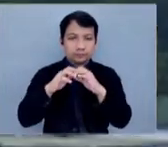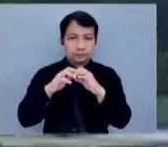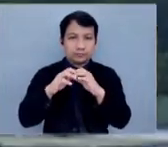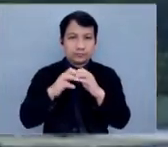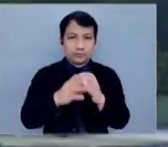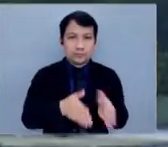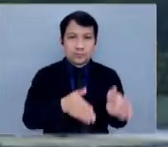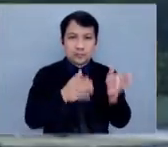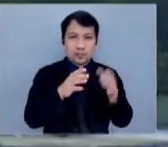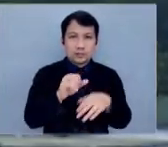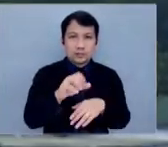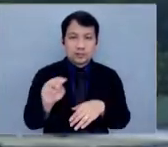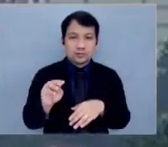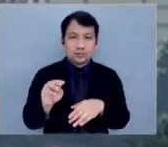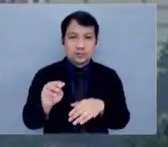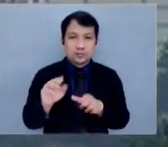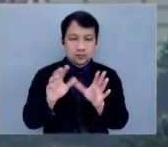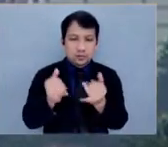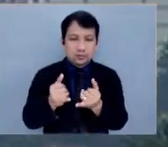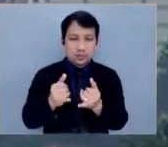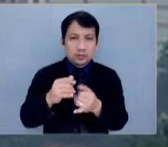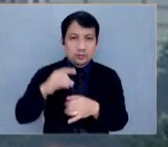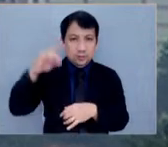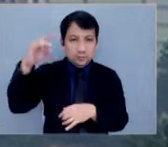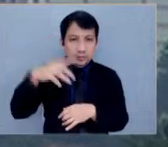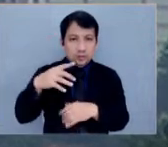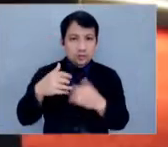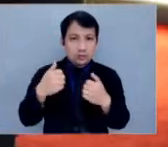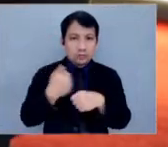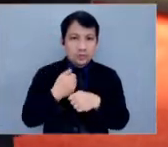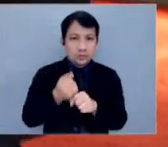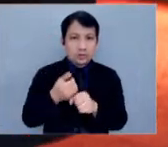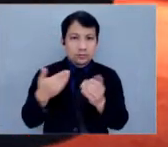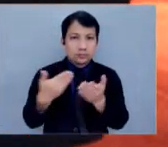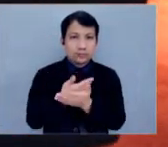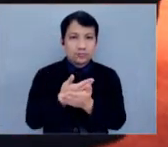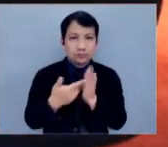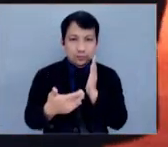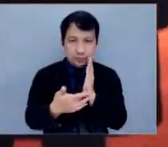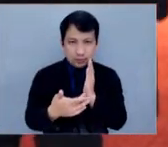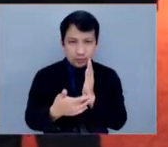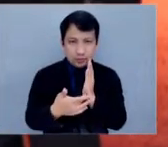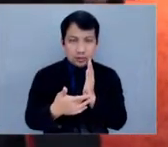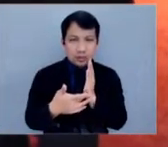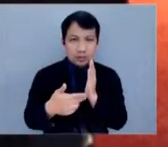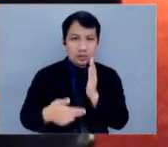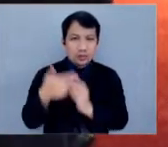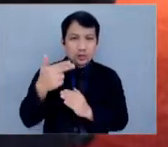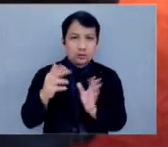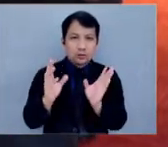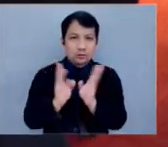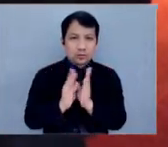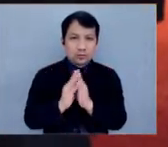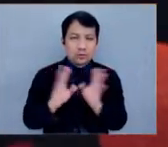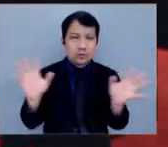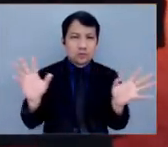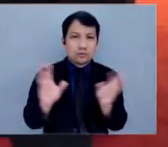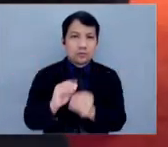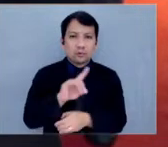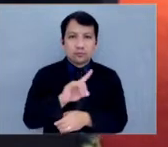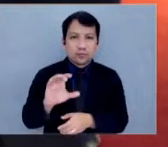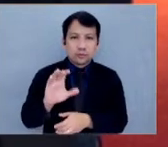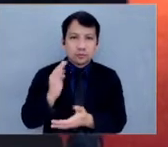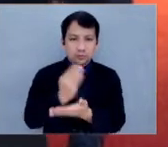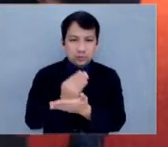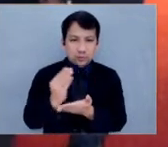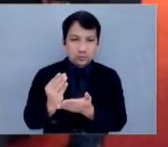semiconductor, manufacturing ng solar panels at makabagong teknolohiya. Pagkatapos ng summit, aabot sa $100 billion